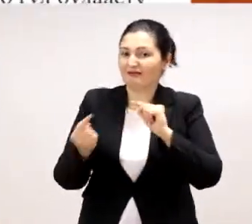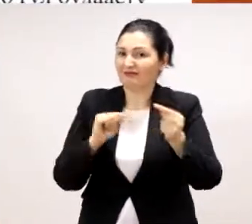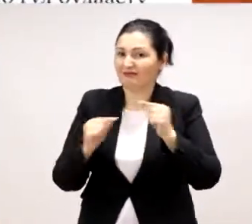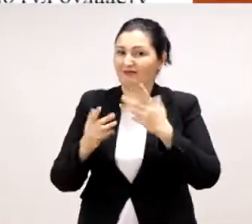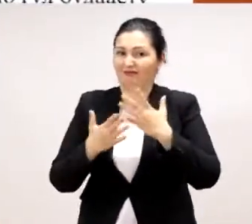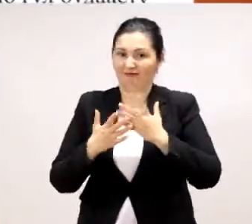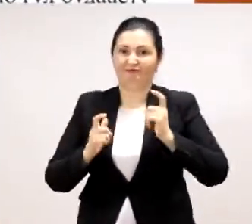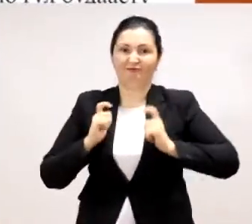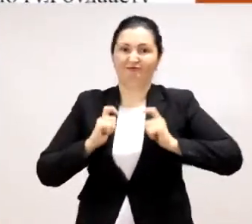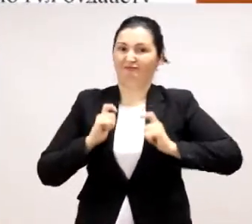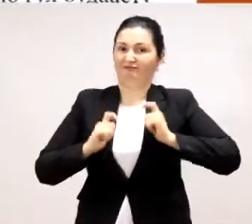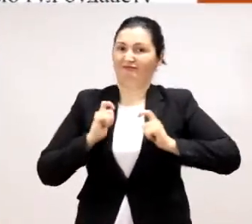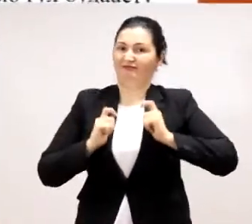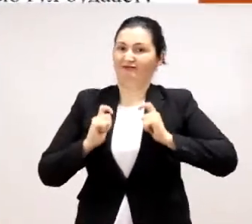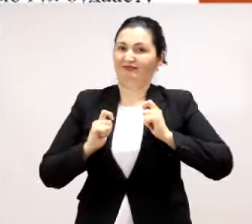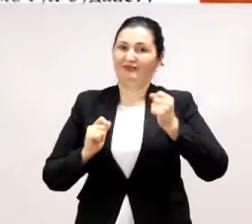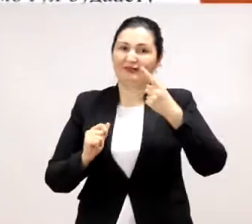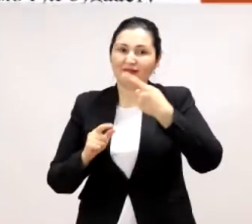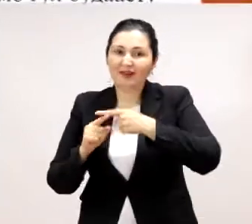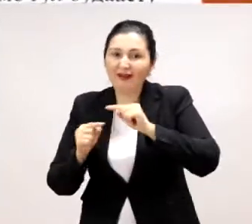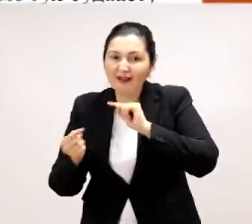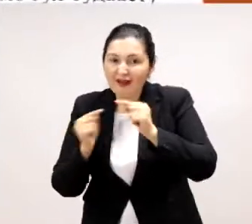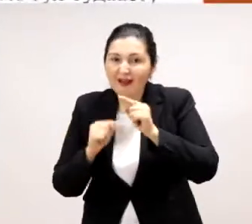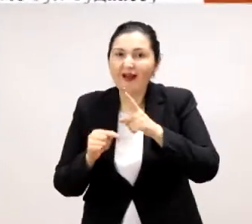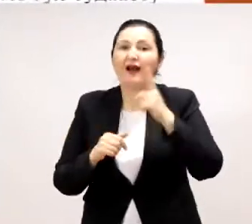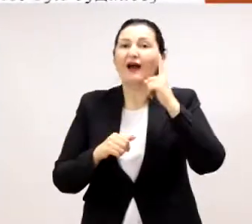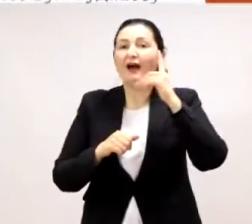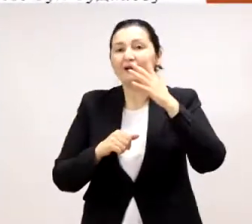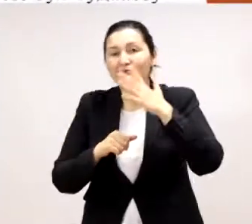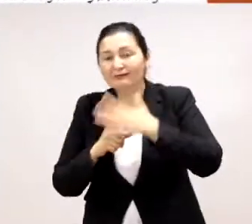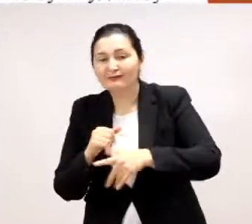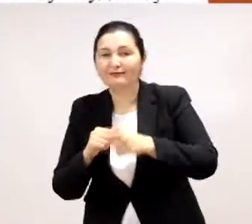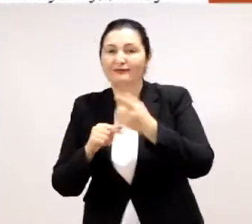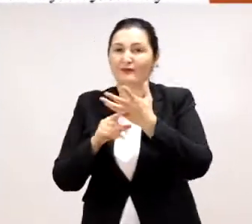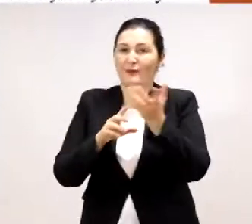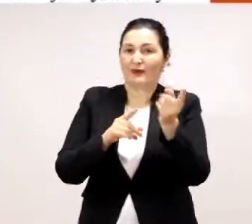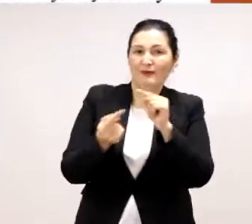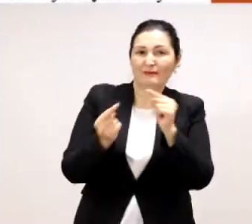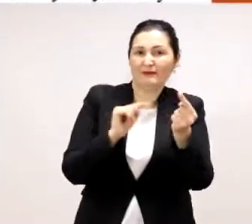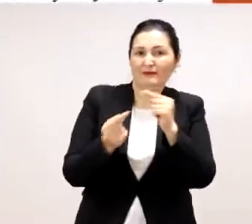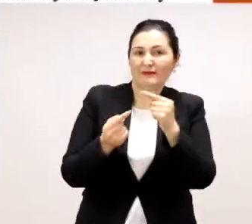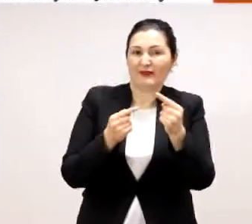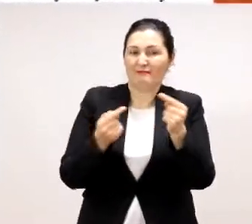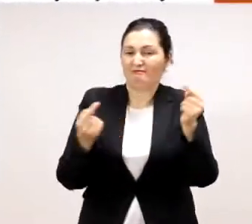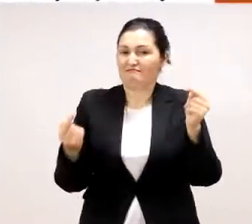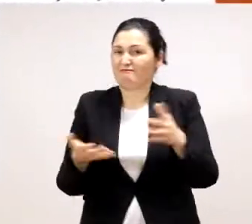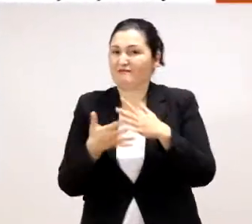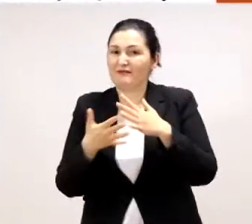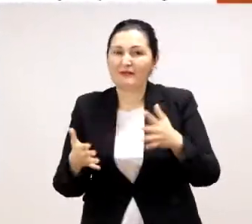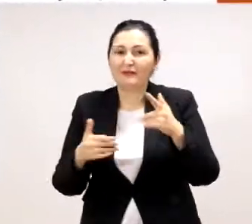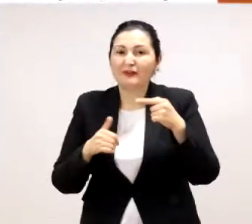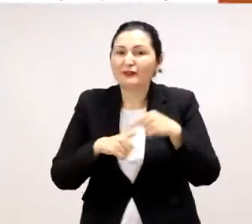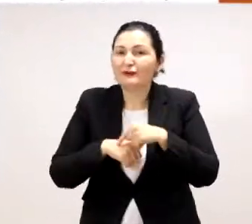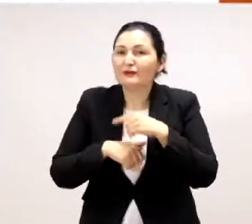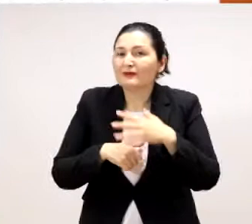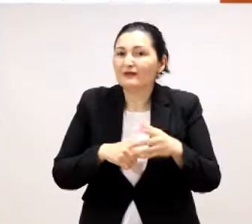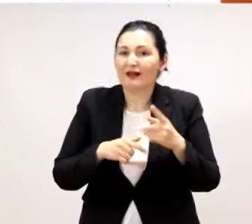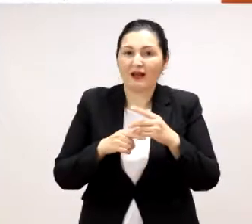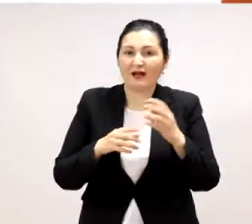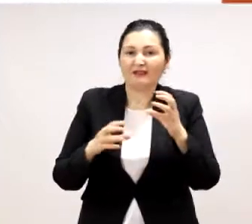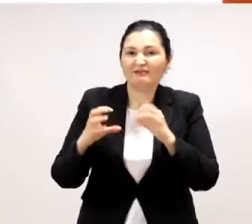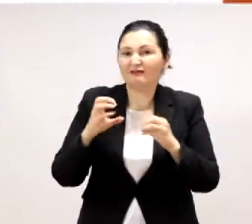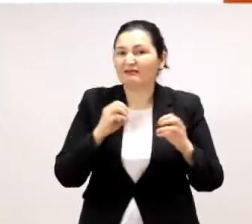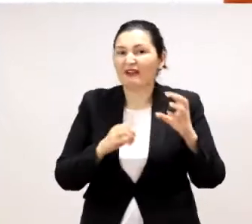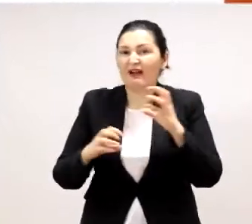داشتند. آنها گمان میکنند که با همین حریفانشان را عذاب میدهند، اما نمیدونند که خودشان را خورده